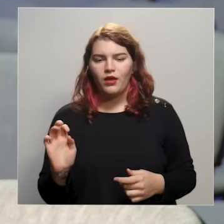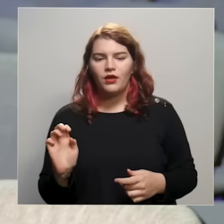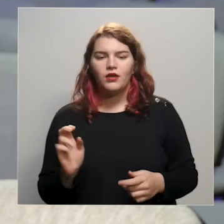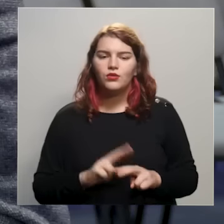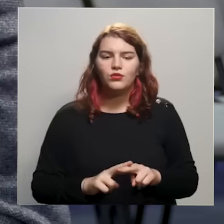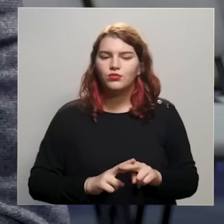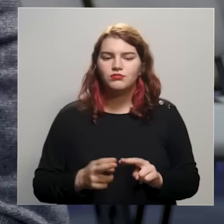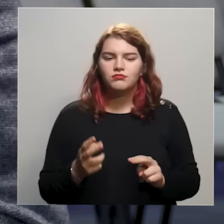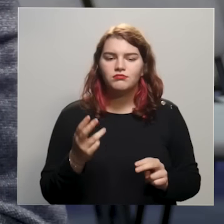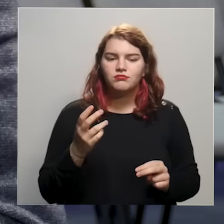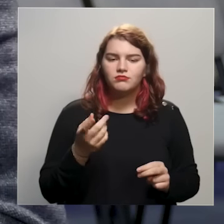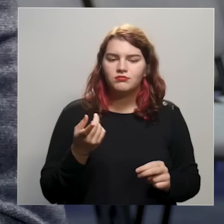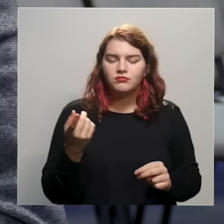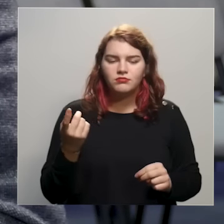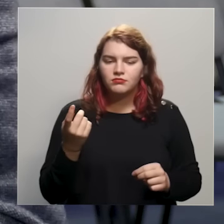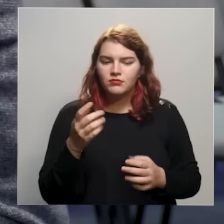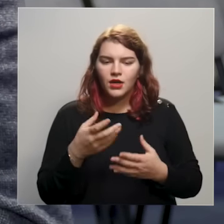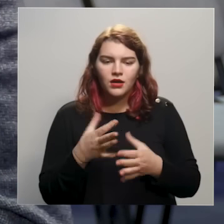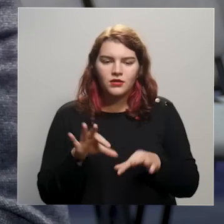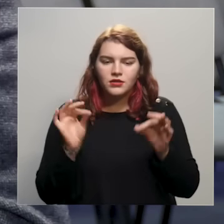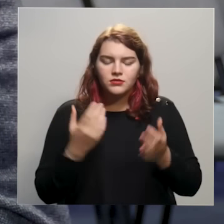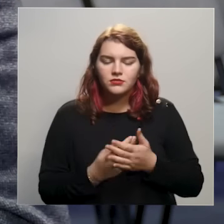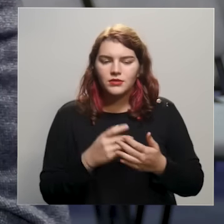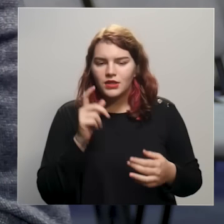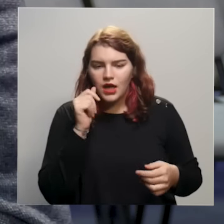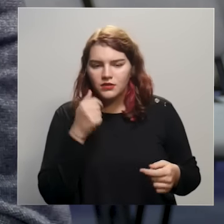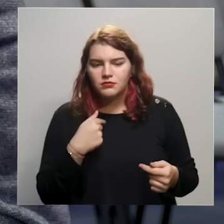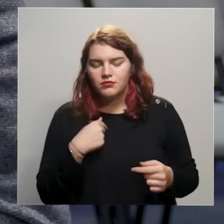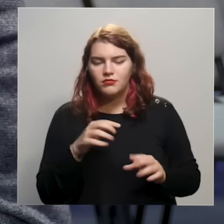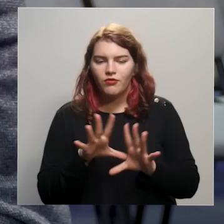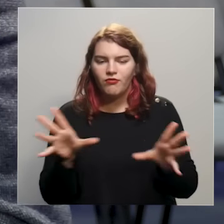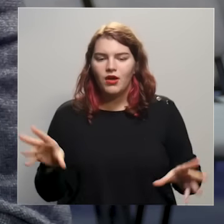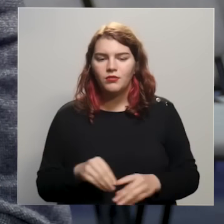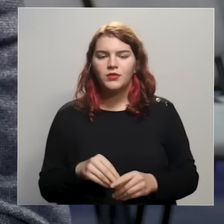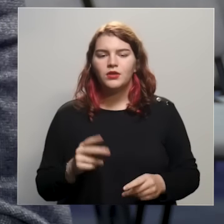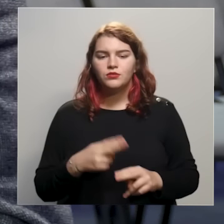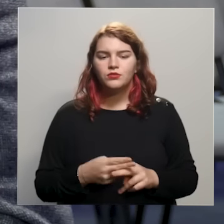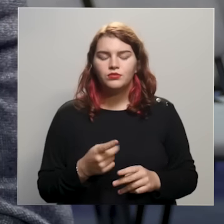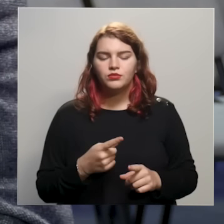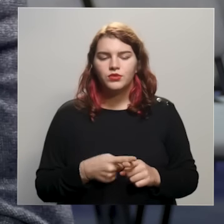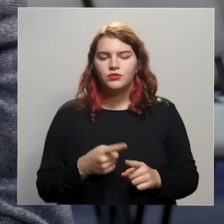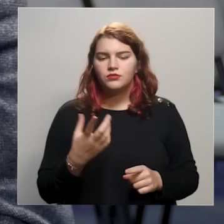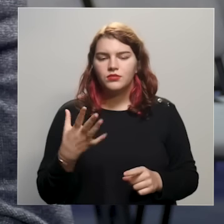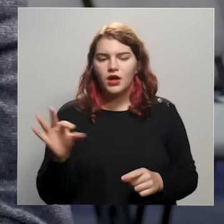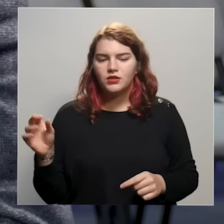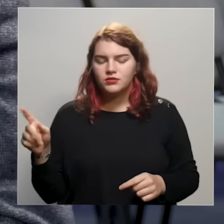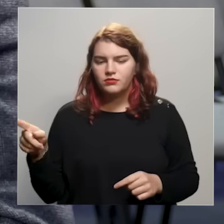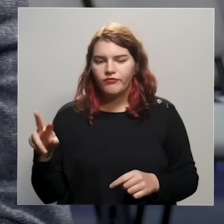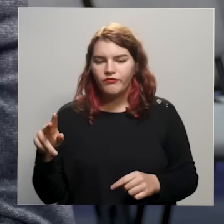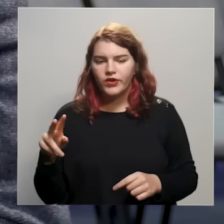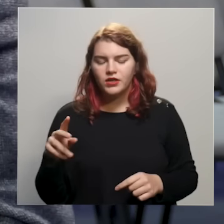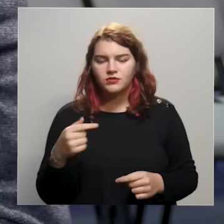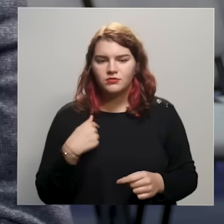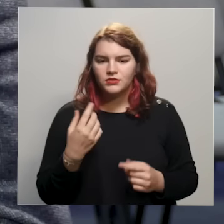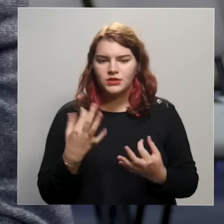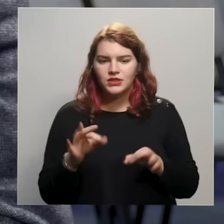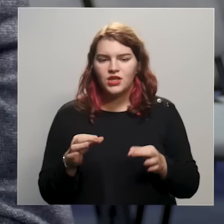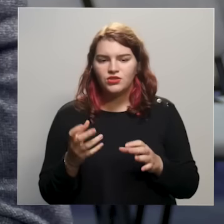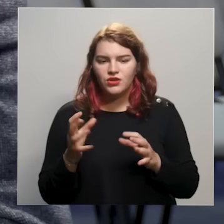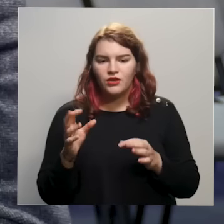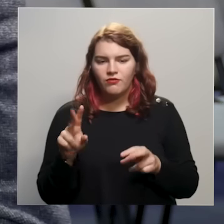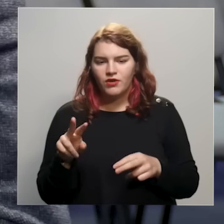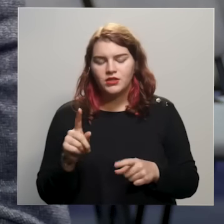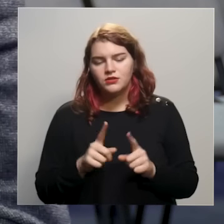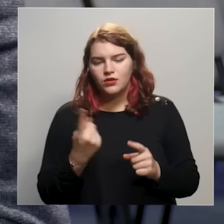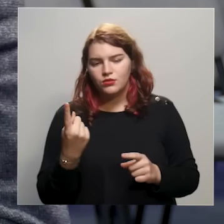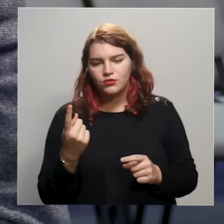Păi din familie. Tatăl meu și încă doi frați de-ai mei. Noi am fost 9 frați, 10, dar